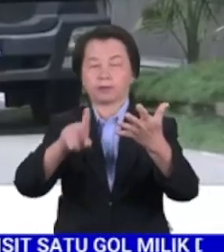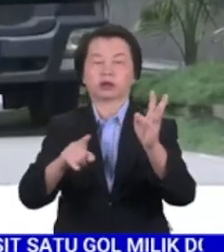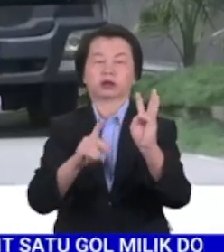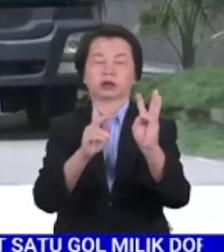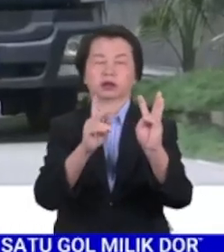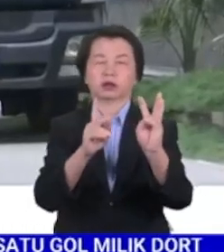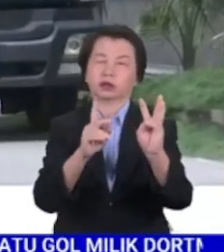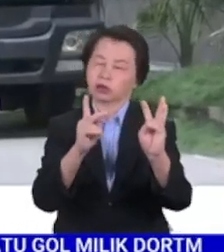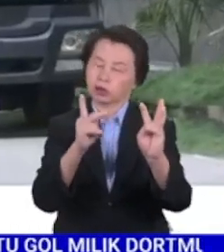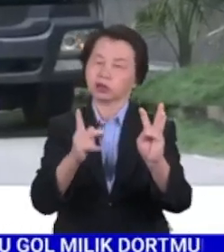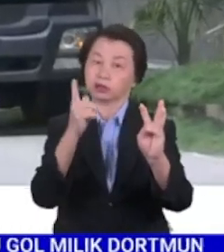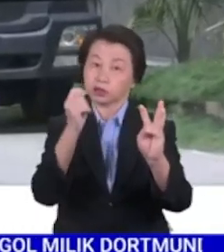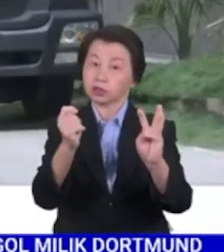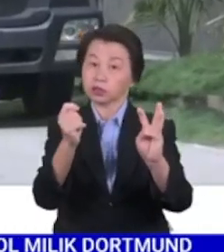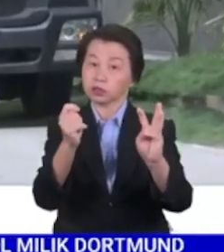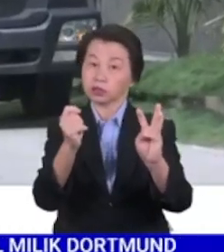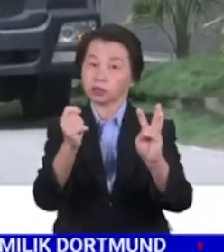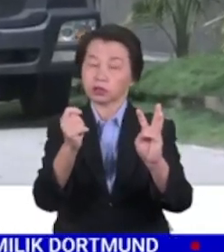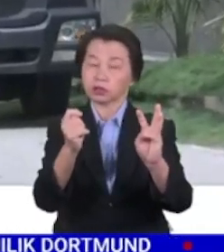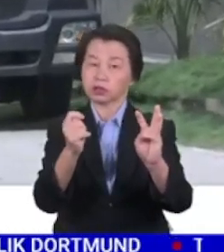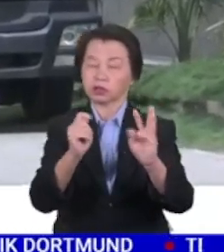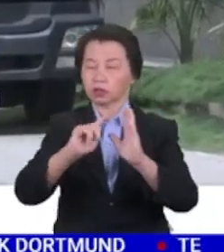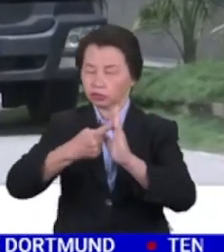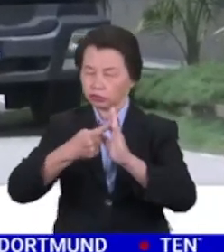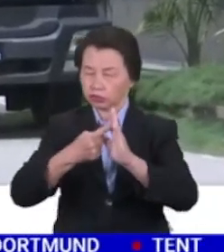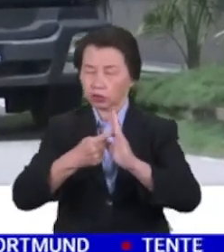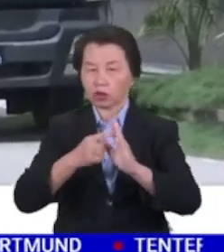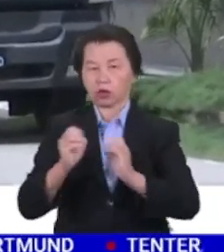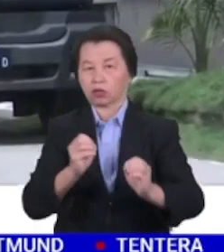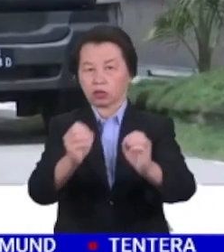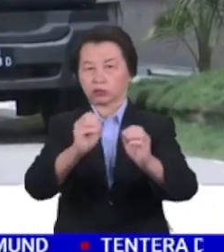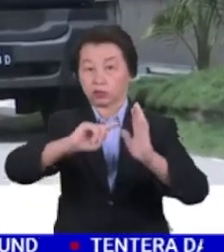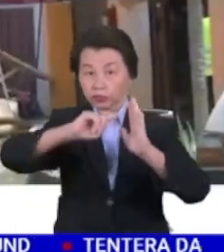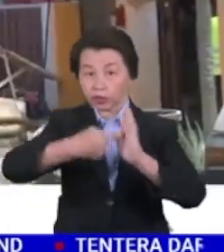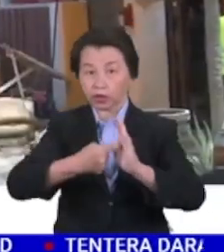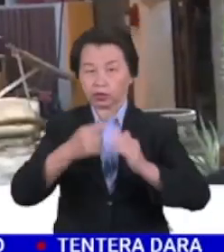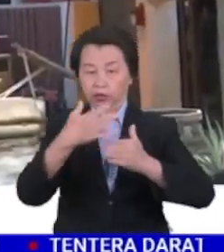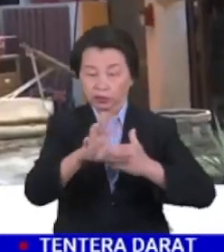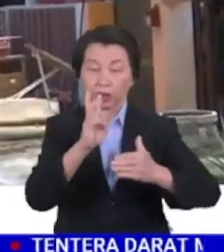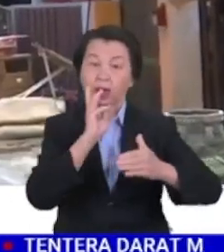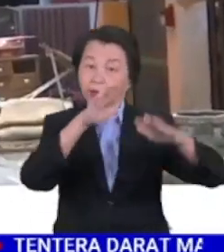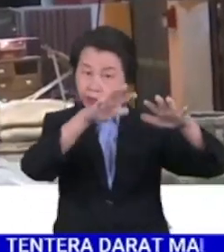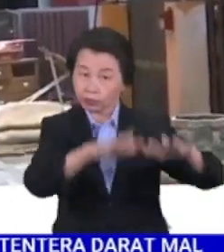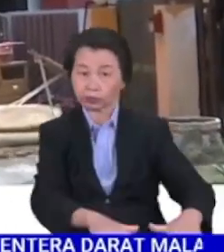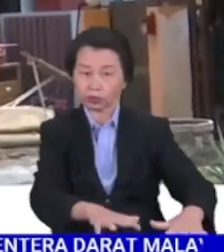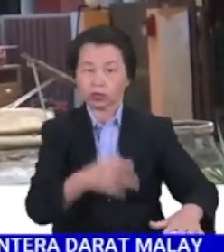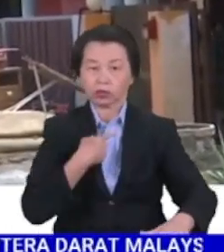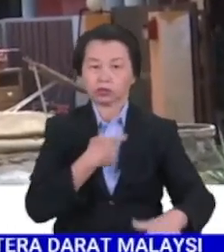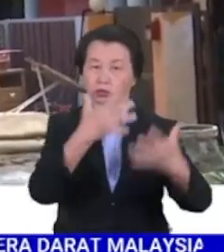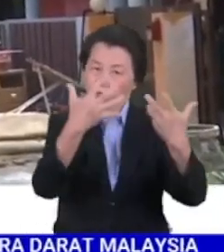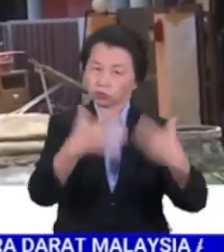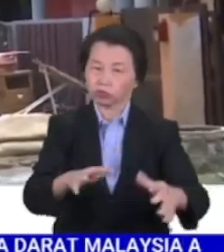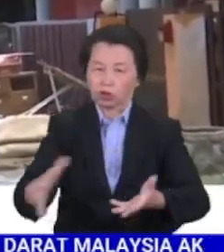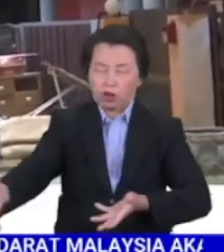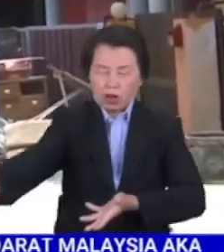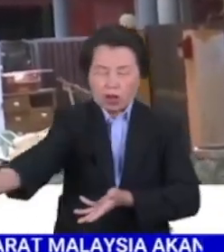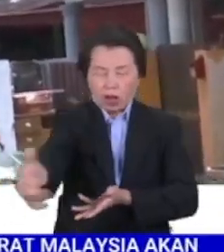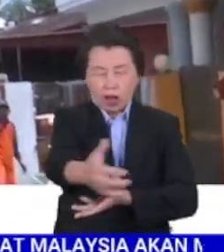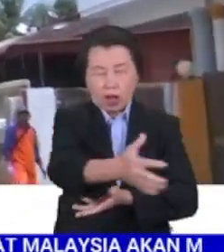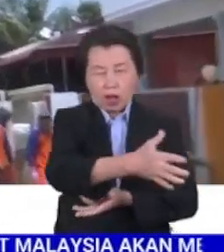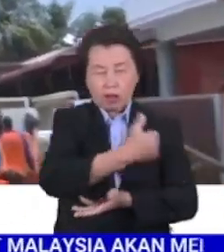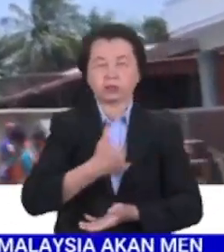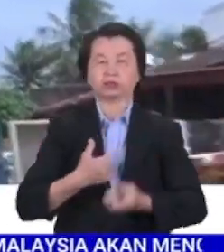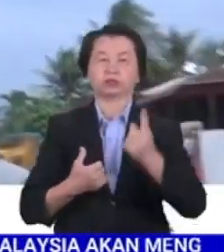Tinggi. Sejak daripada bermulanya operasi pasca banjir, kita telah mengutip